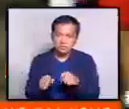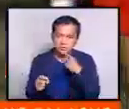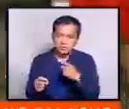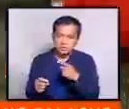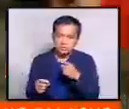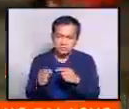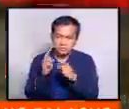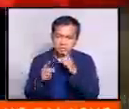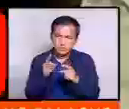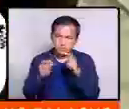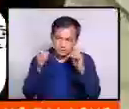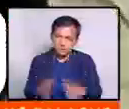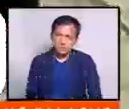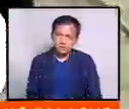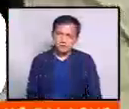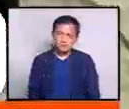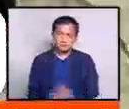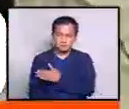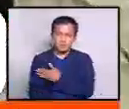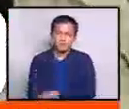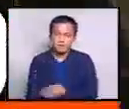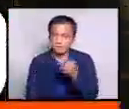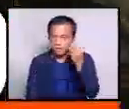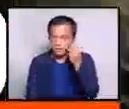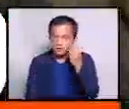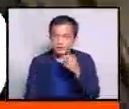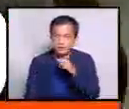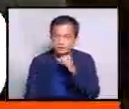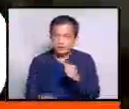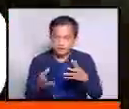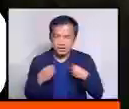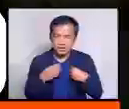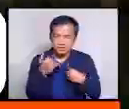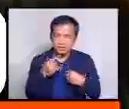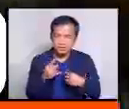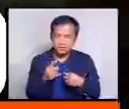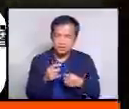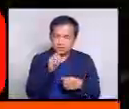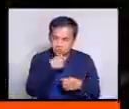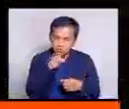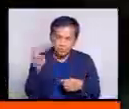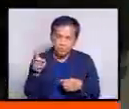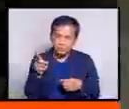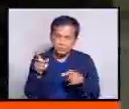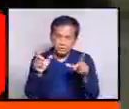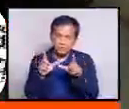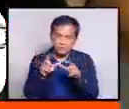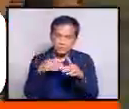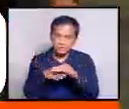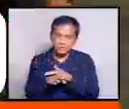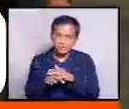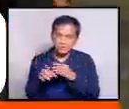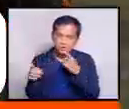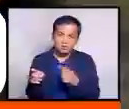yung kausapin yung teacher eh. Ang anak ni Aling Marina, hindi tinanggap dahil masyado na raw matanda para sa antas na papasukan. Isa